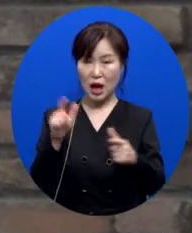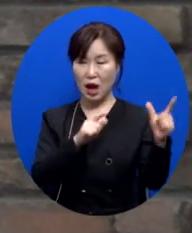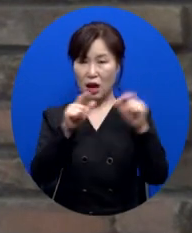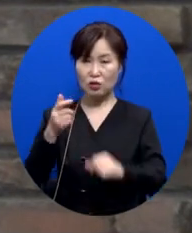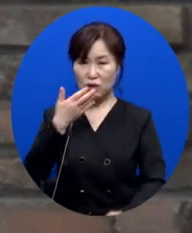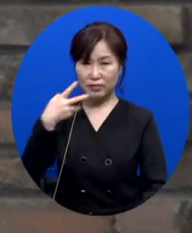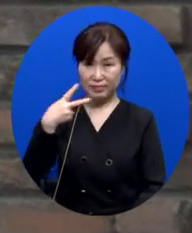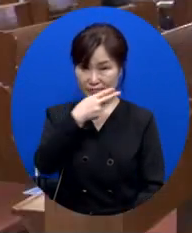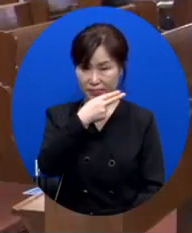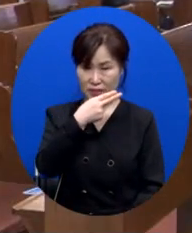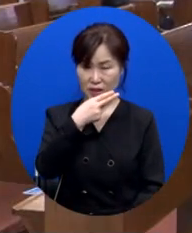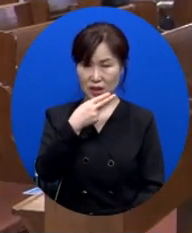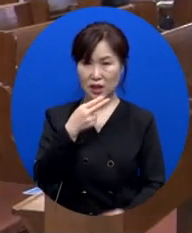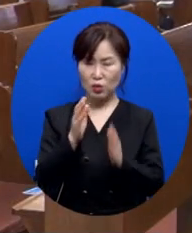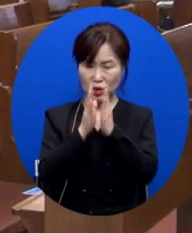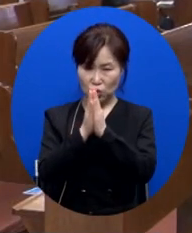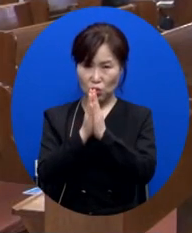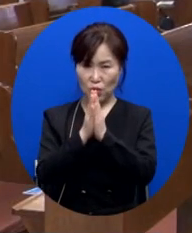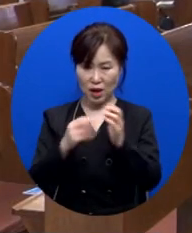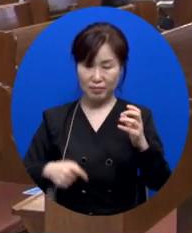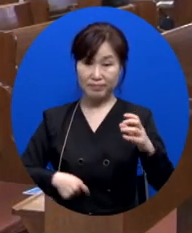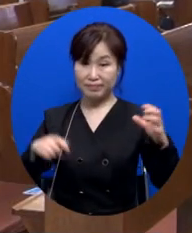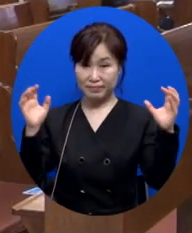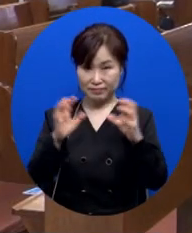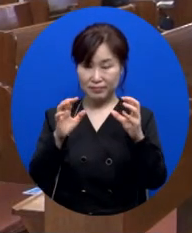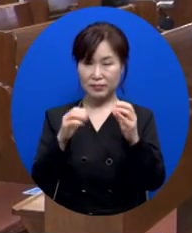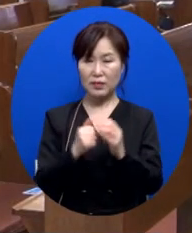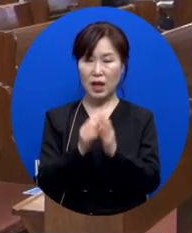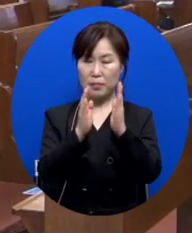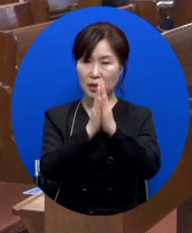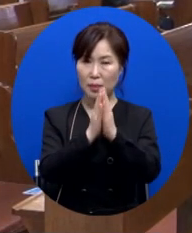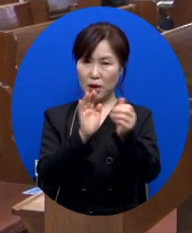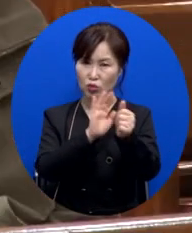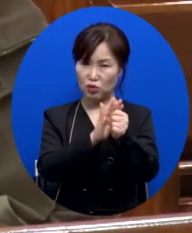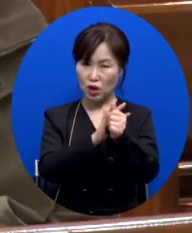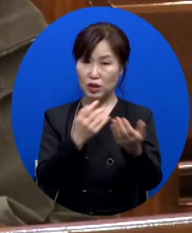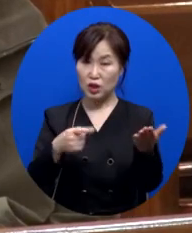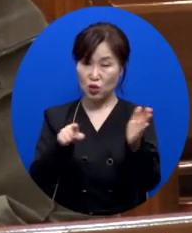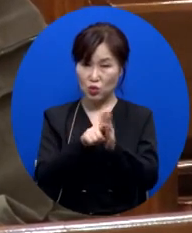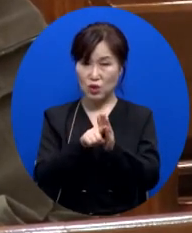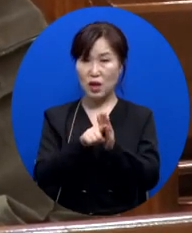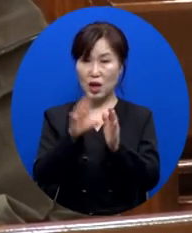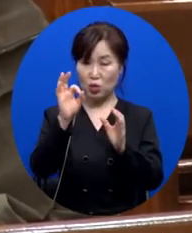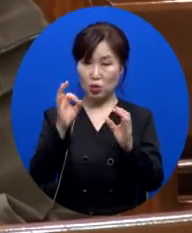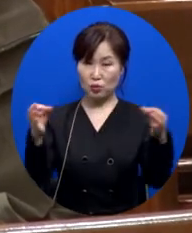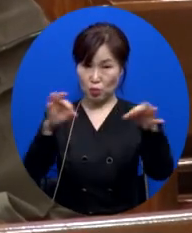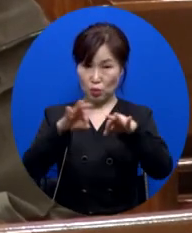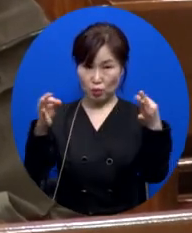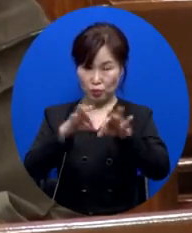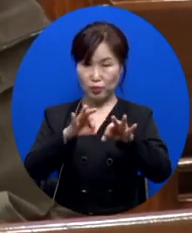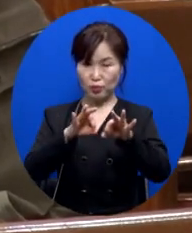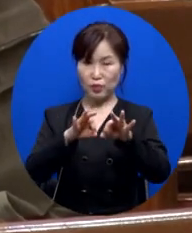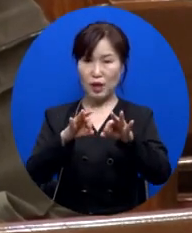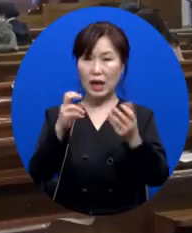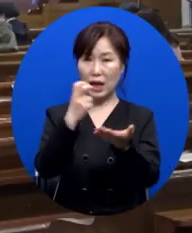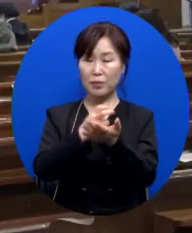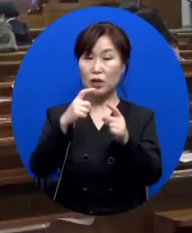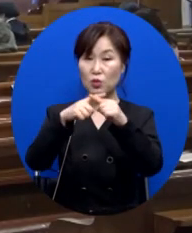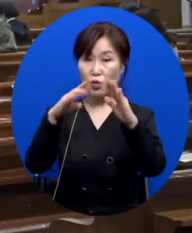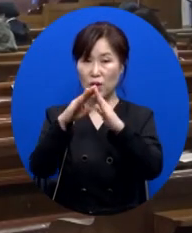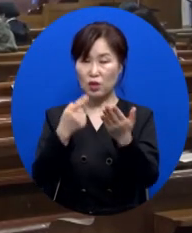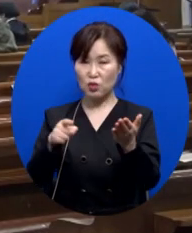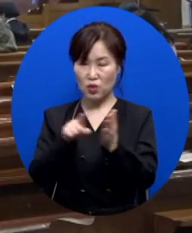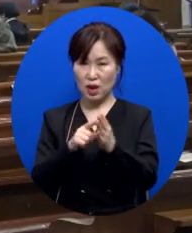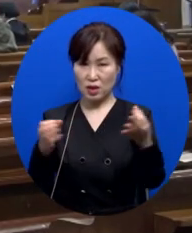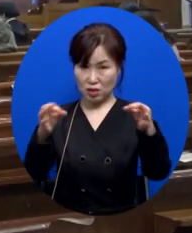열고 교단의 힘을 결집해 씁니다 감히 회는 미얀마 후원을 위한 계절에 개설해 미얀마 현지 감리교회를 위한 성금을